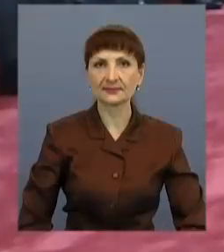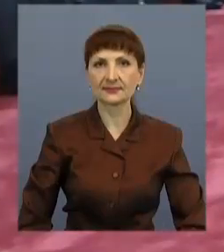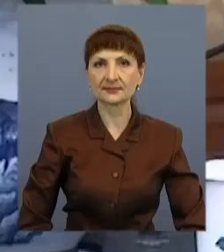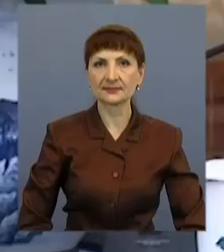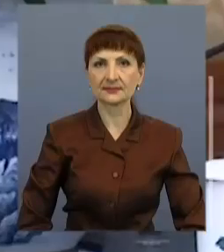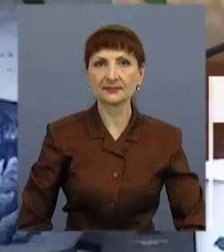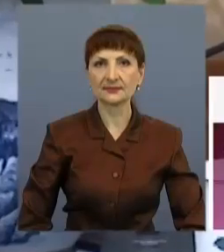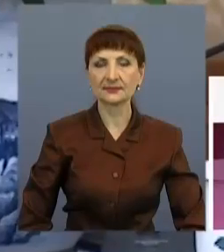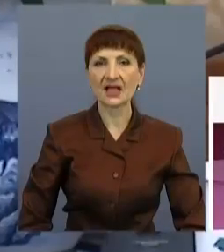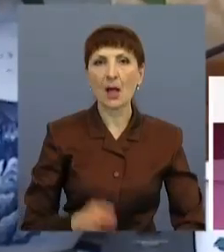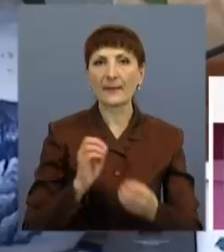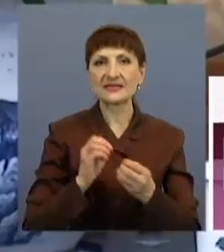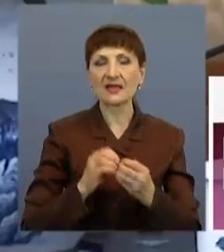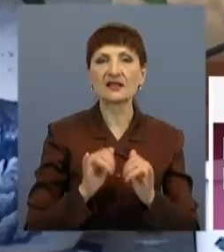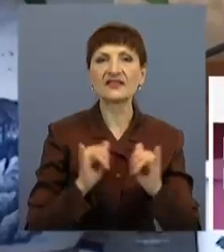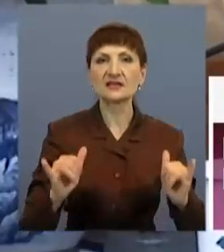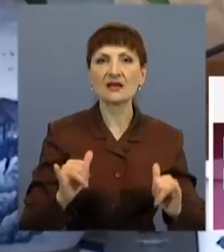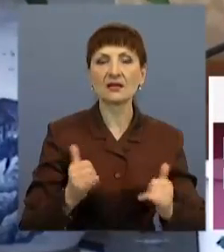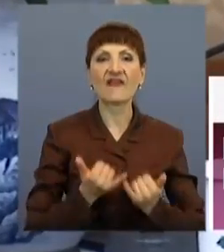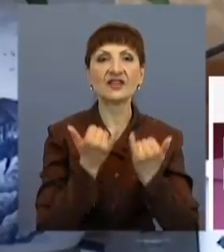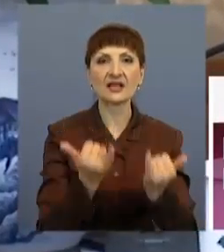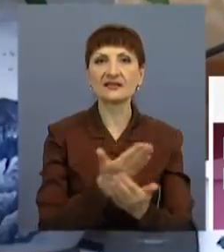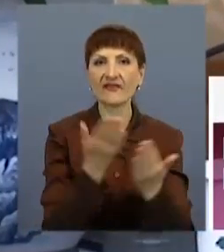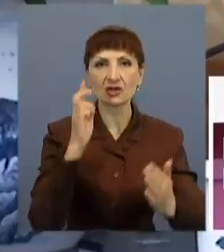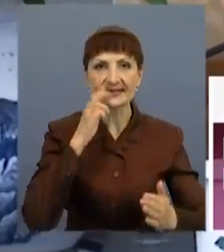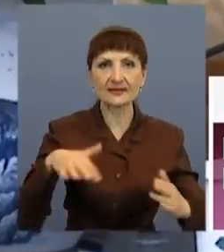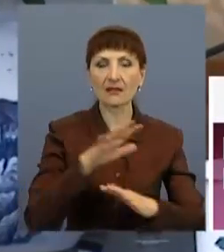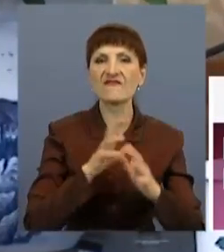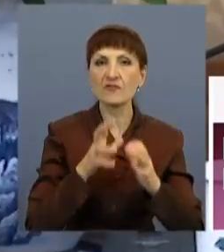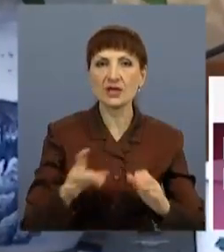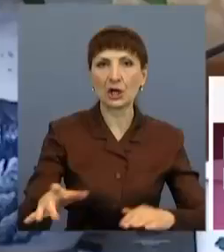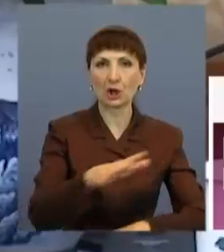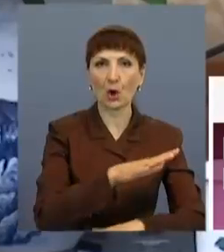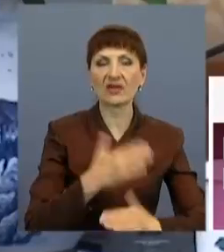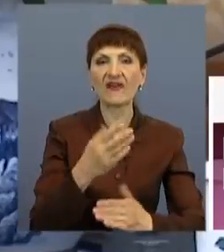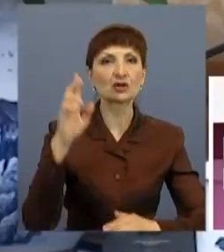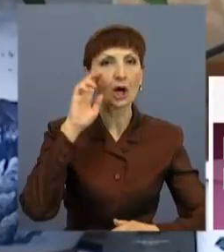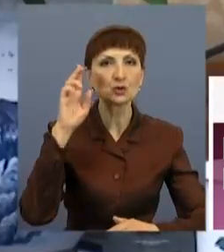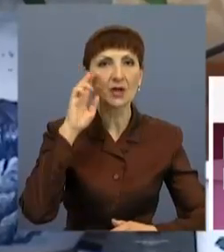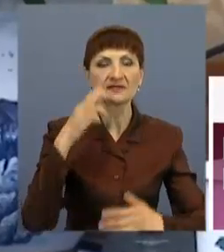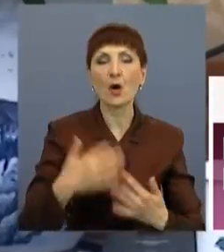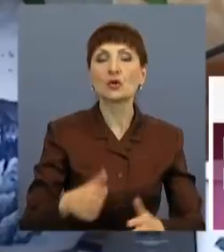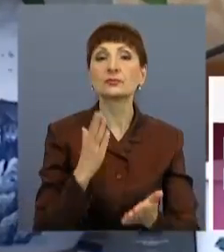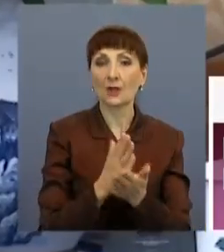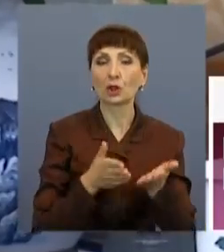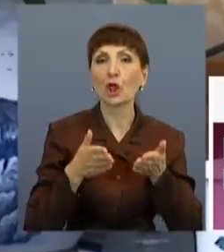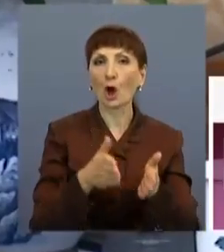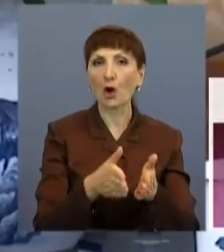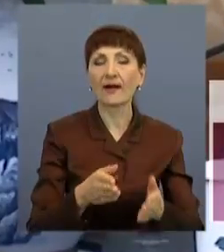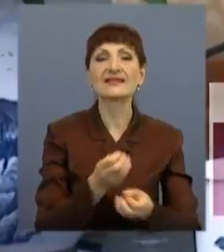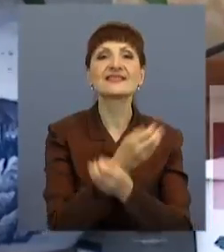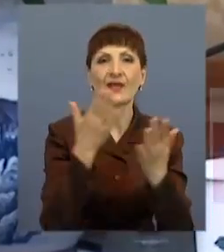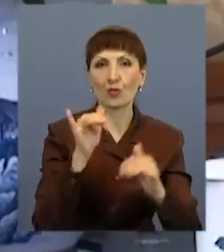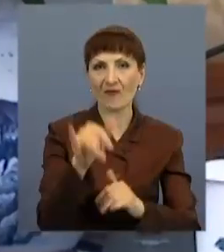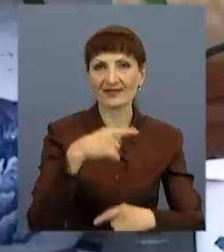Циндао. Постоянно возрастает авторитет вашей страны в мире и регионе. Ваше государство проложило себе дорогу к свету, как у